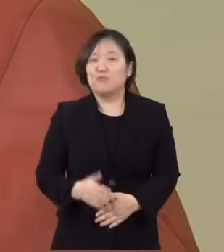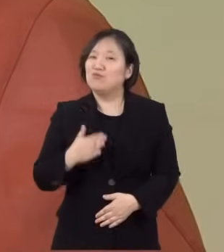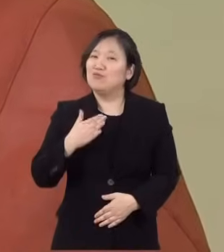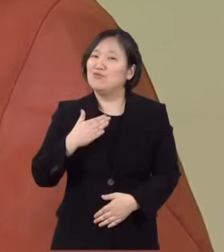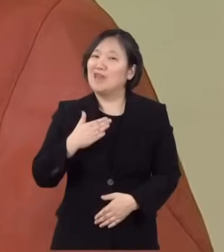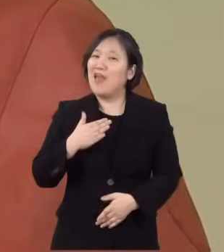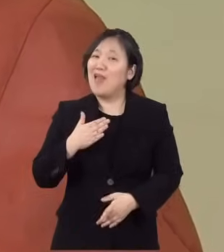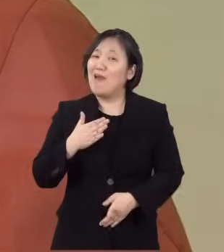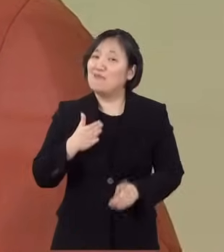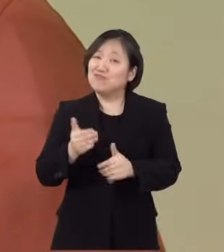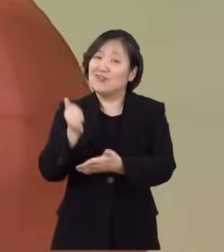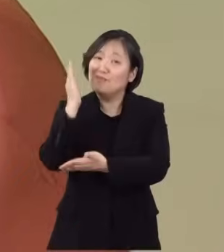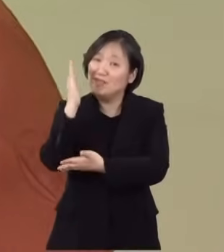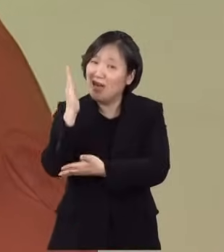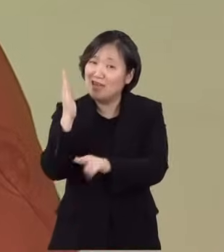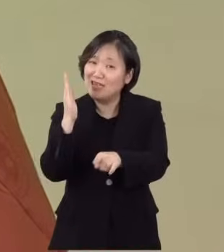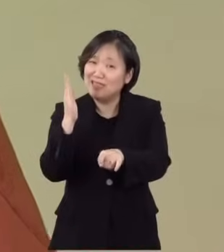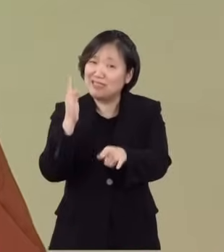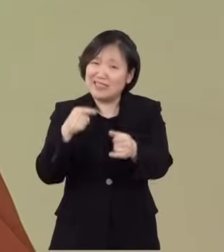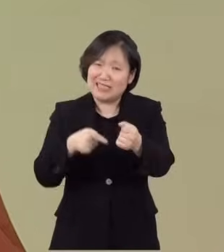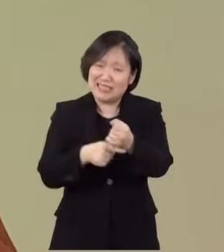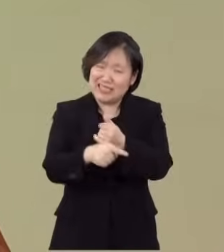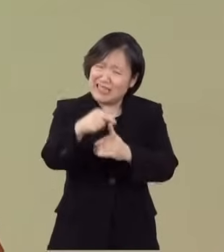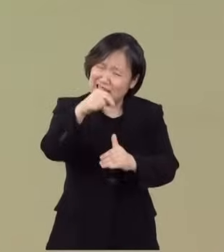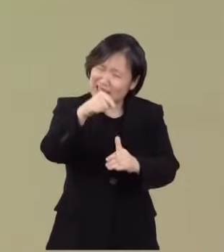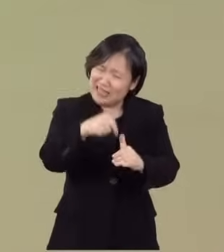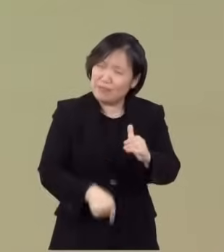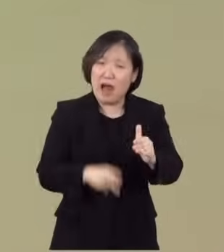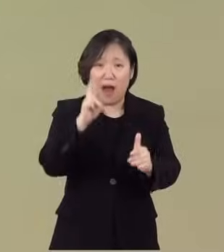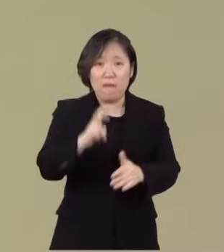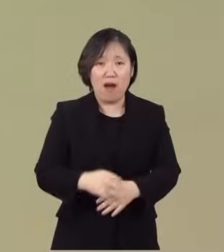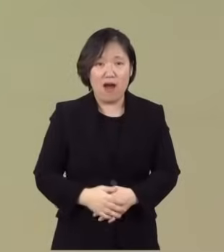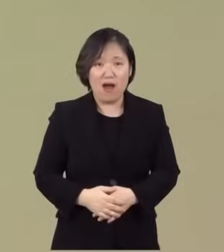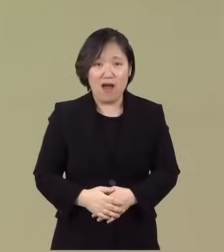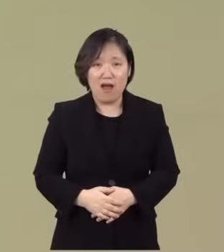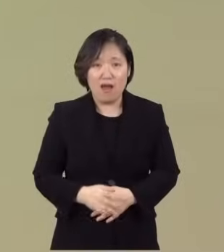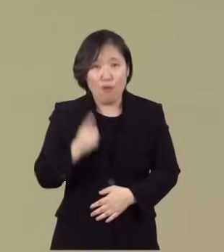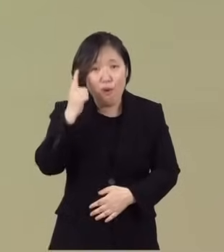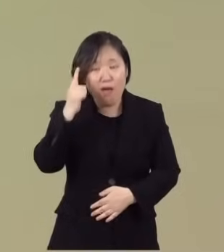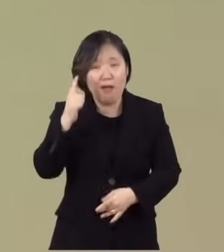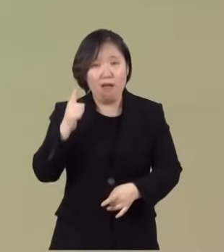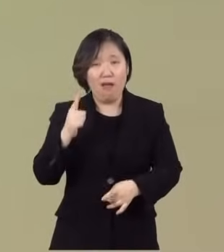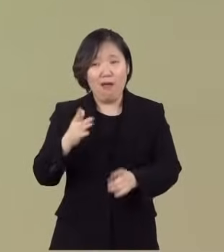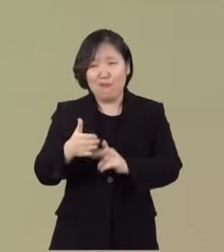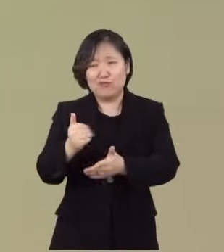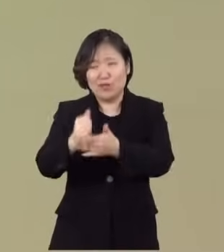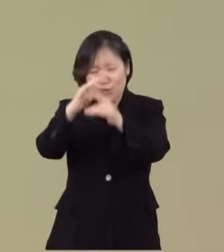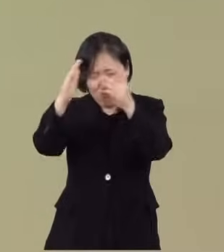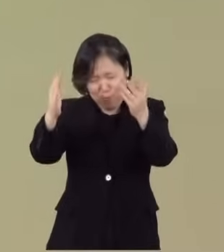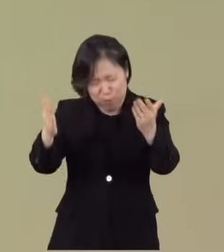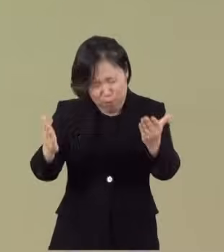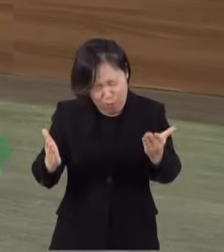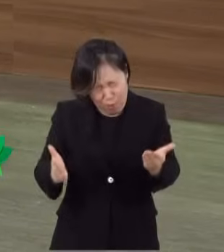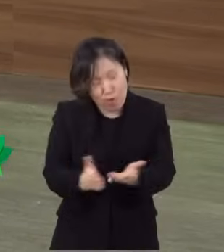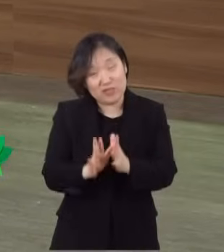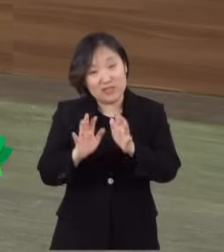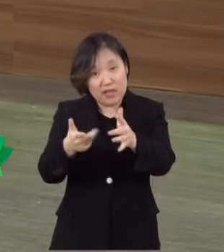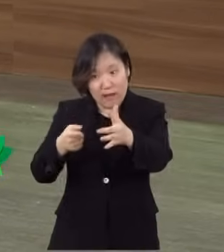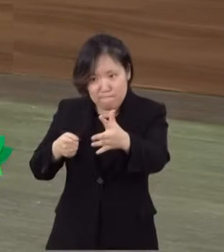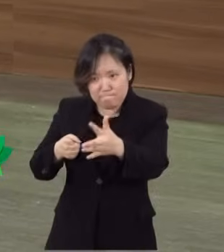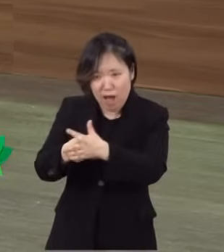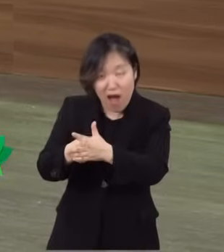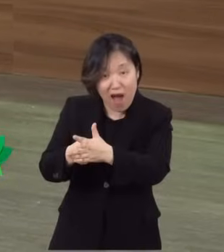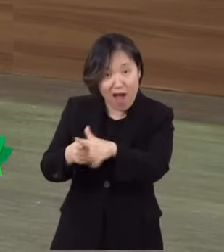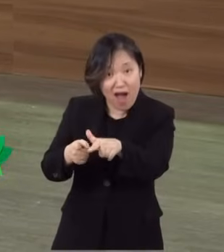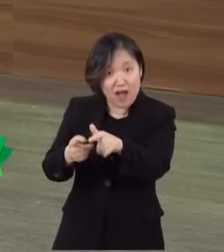부처님이 깊은 뜻이 있어서 하신 말씀이 있죠 아 우리 부처님은 모든 걸 다 꿰뚫어 보시는 분이잖아요 우리